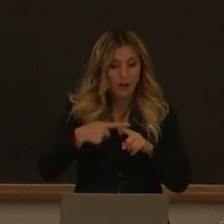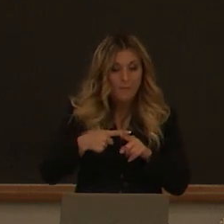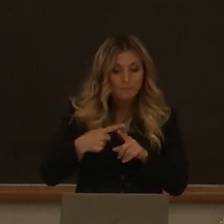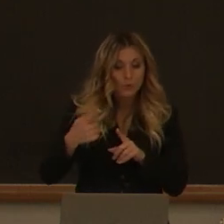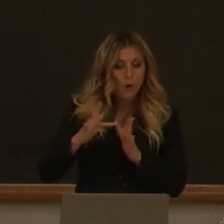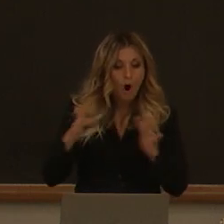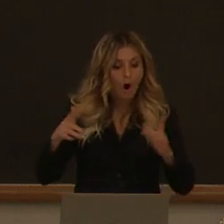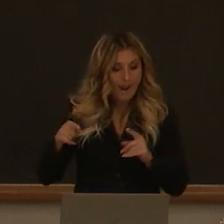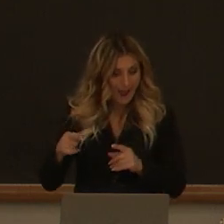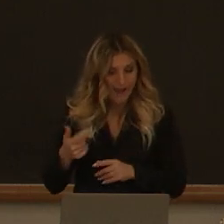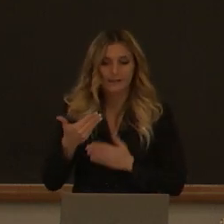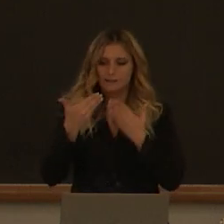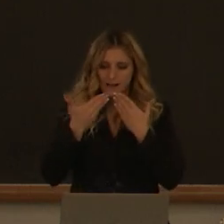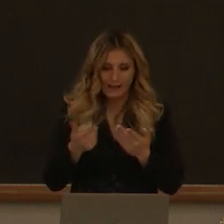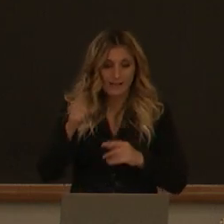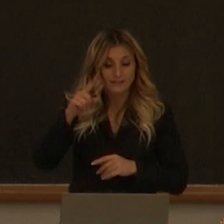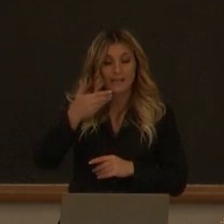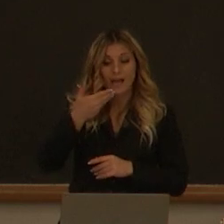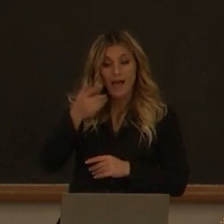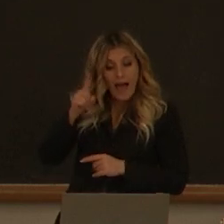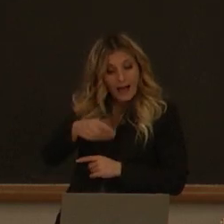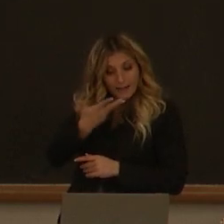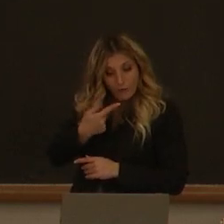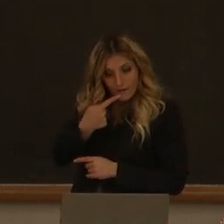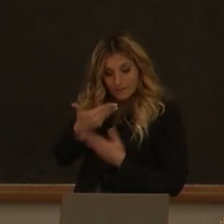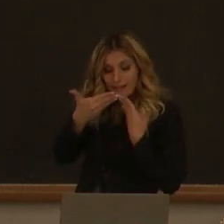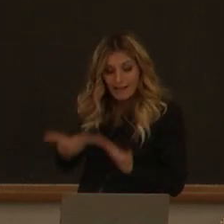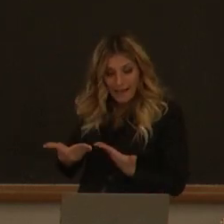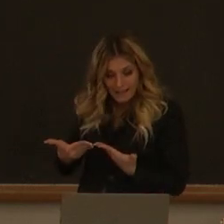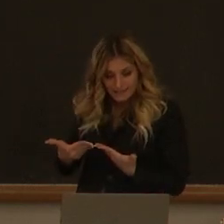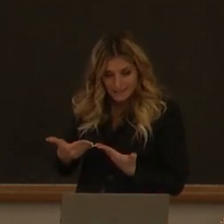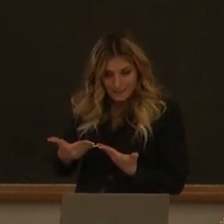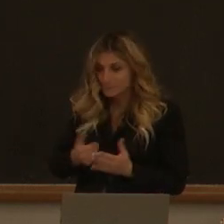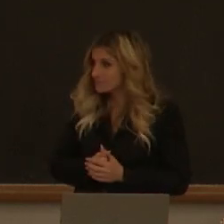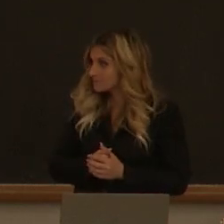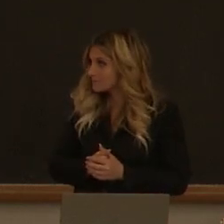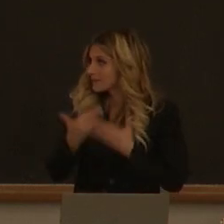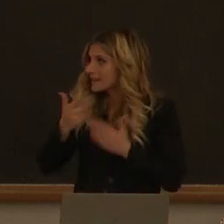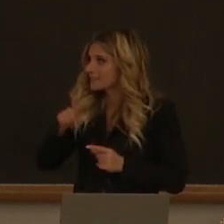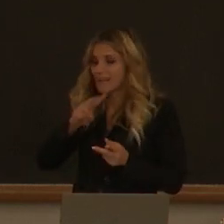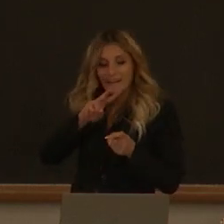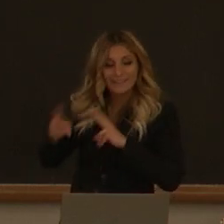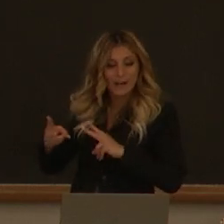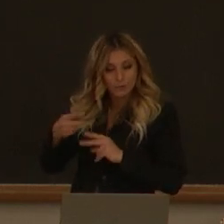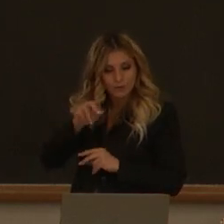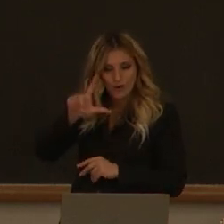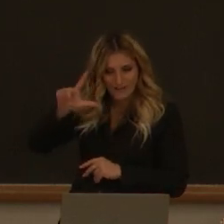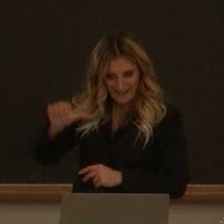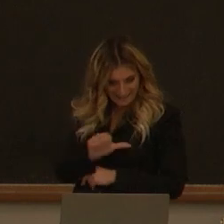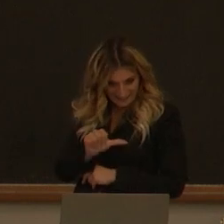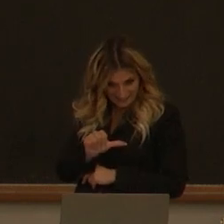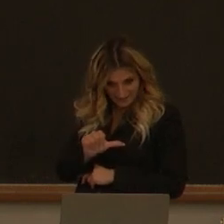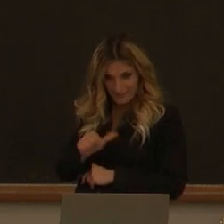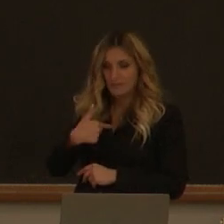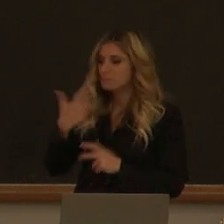della dell'evento, ma soprattutto vorrei ringraziare la traduttrice nella lingua dei segni, che